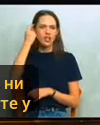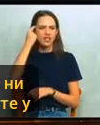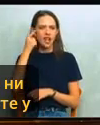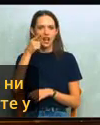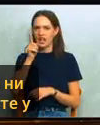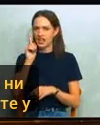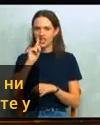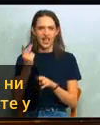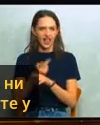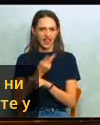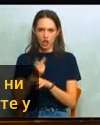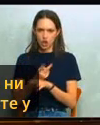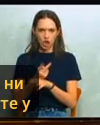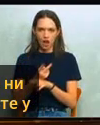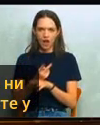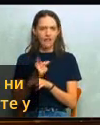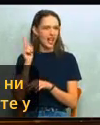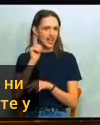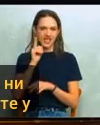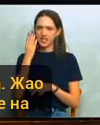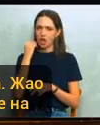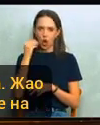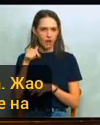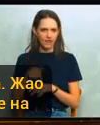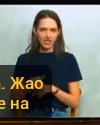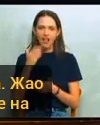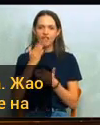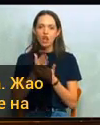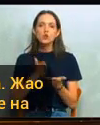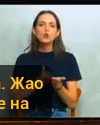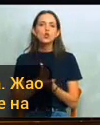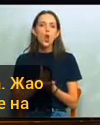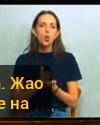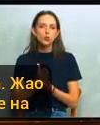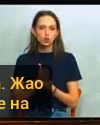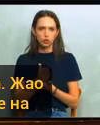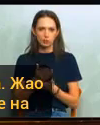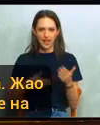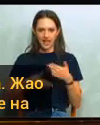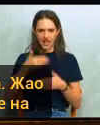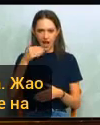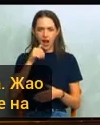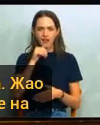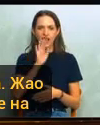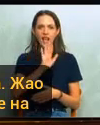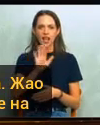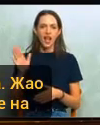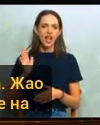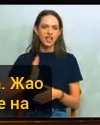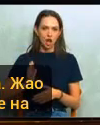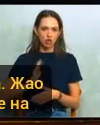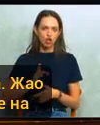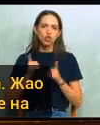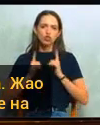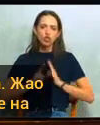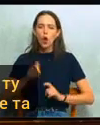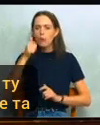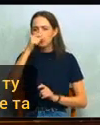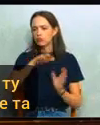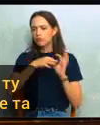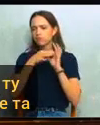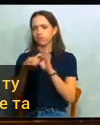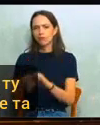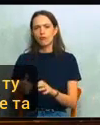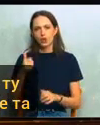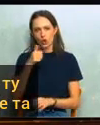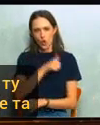država, a niste ni Novi Sad, nego ste u službi ovog grada i njegovih građana. Žao mi je što sve ove godine, koliko ste na